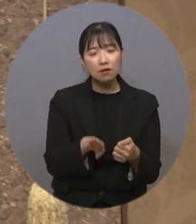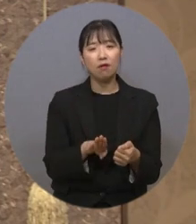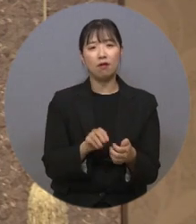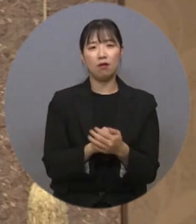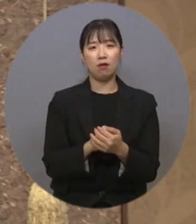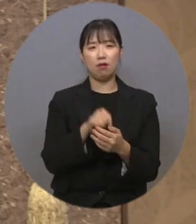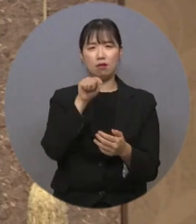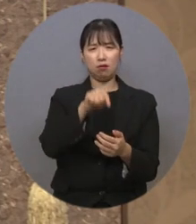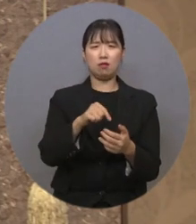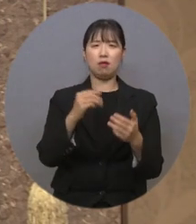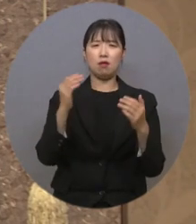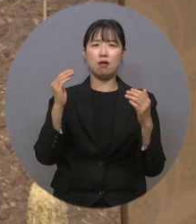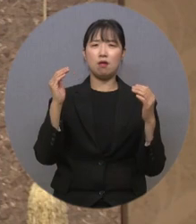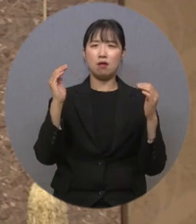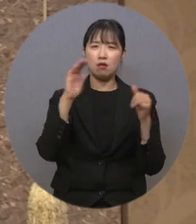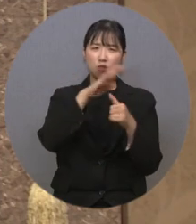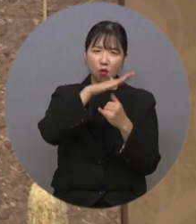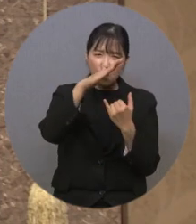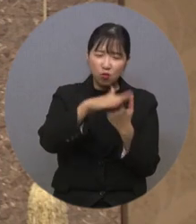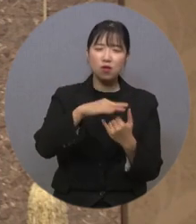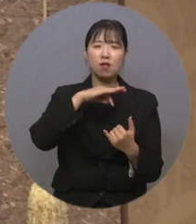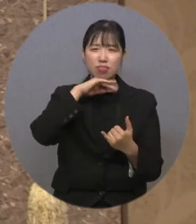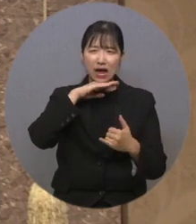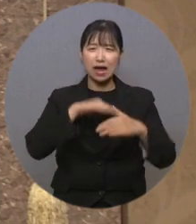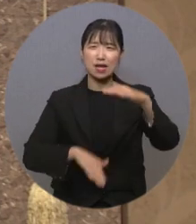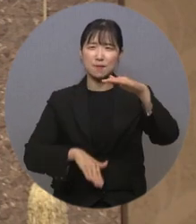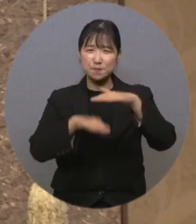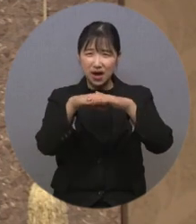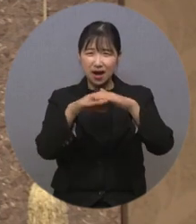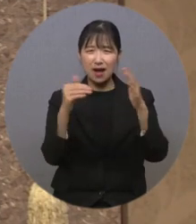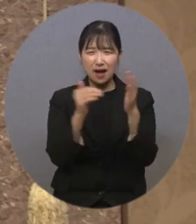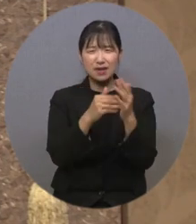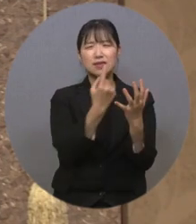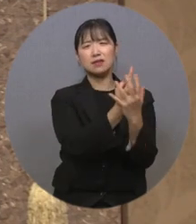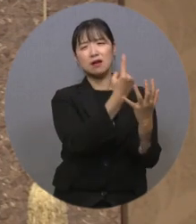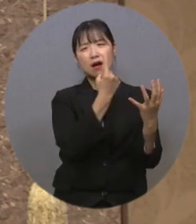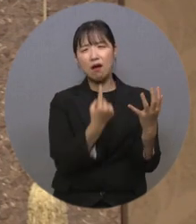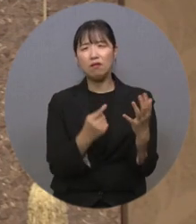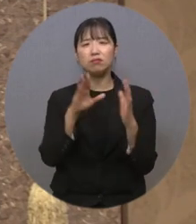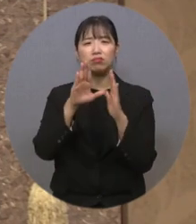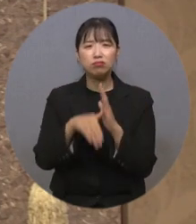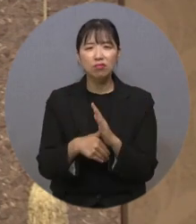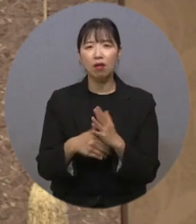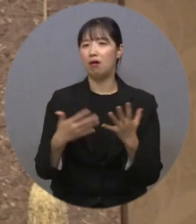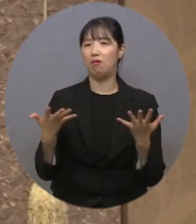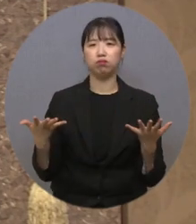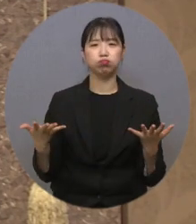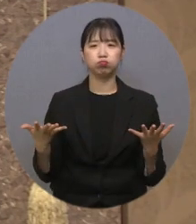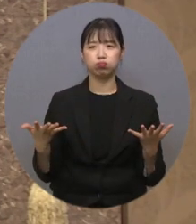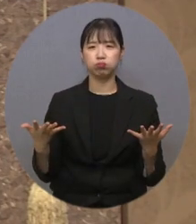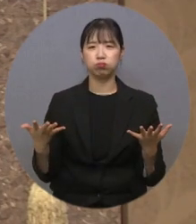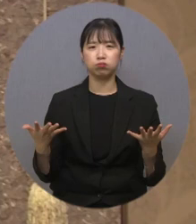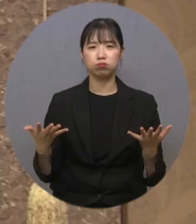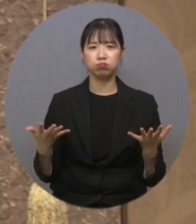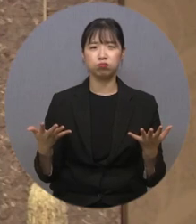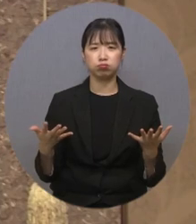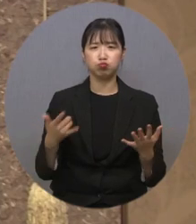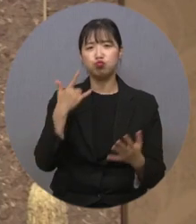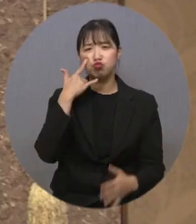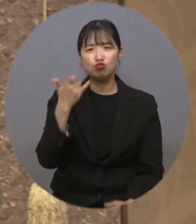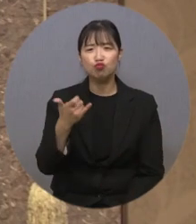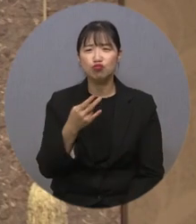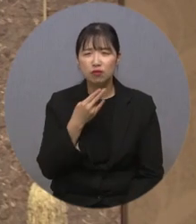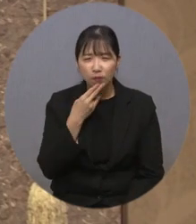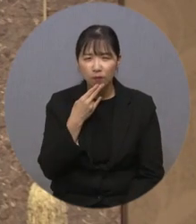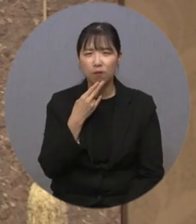이 청소년들이 일정한 나이가 되고 퇴소를 했을 때 네. 아무것도 없죠. 그렇죠. 그때가 문제죠. 부모도